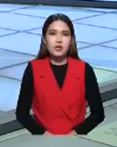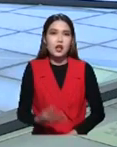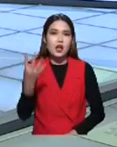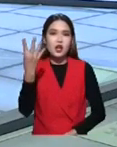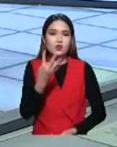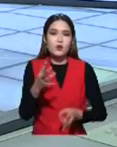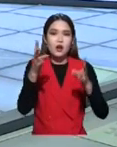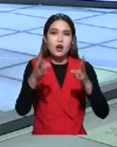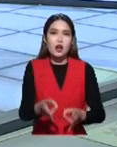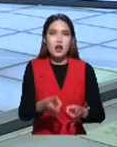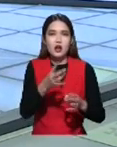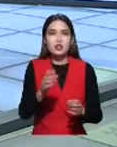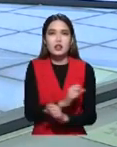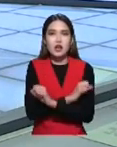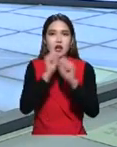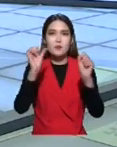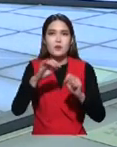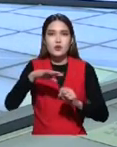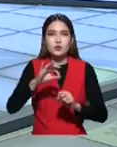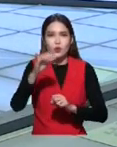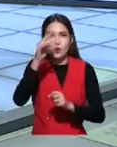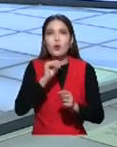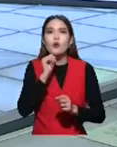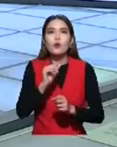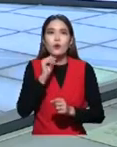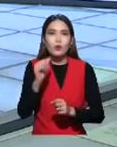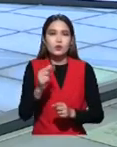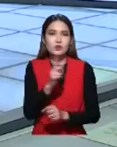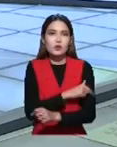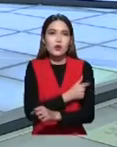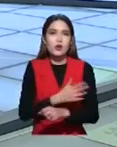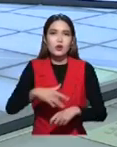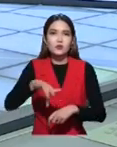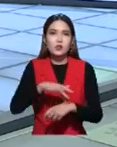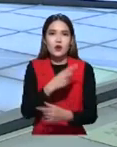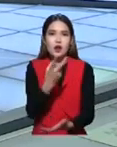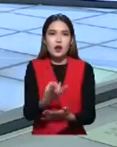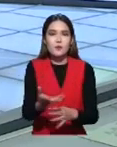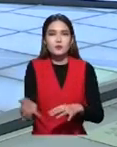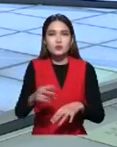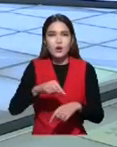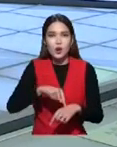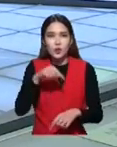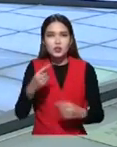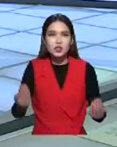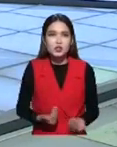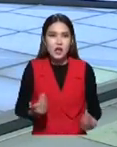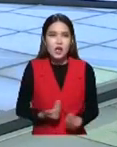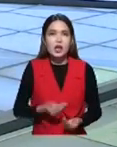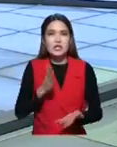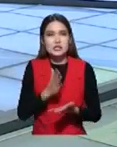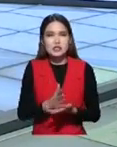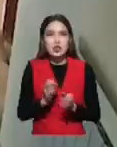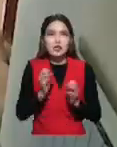Четверо пострадавших при взрыве на СТО в Кустанае находятся в городской больнице. Один из них в тяжелом состоянии. Угроза его жизни до сих пор есть,